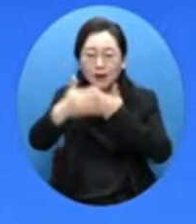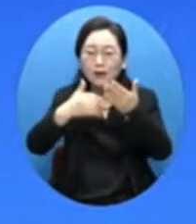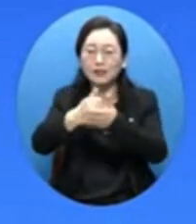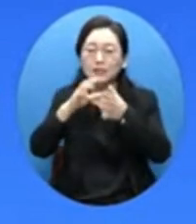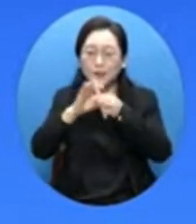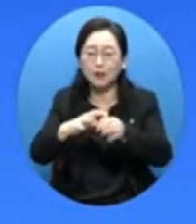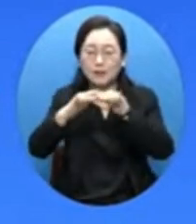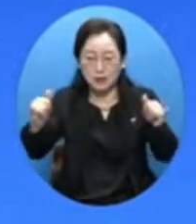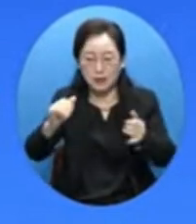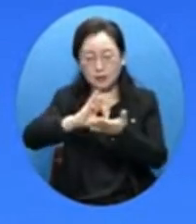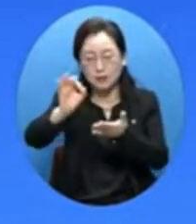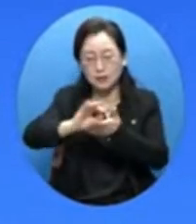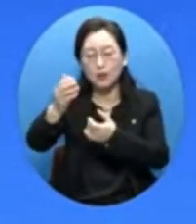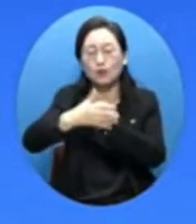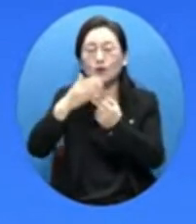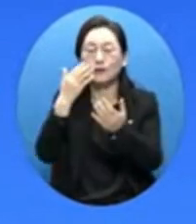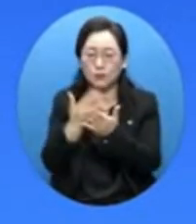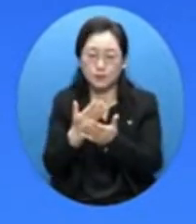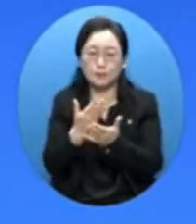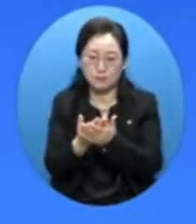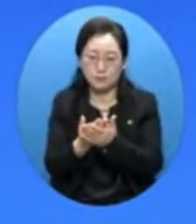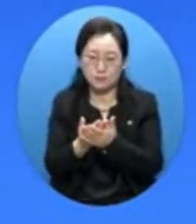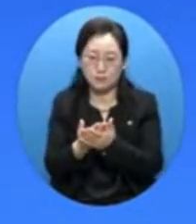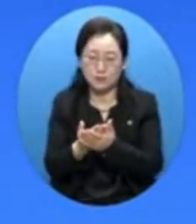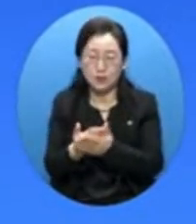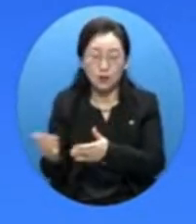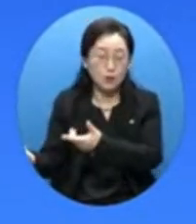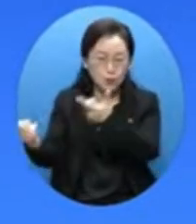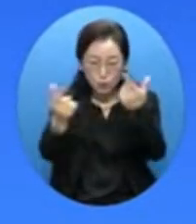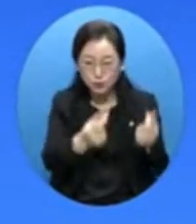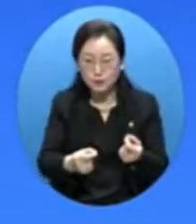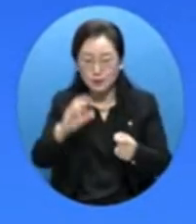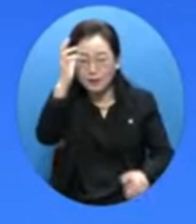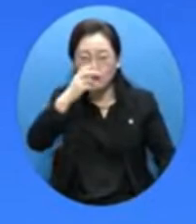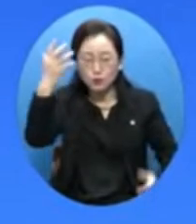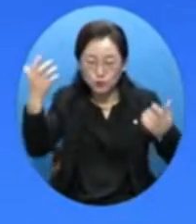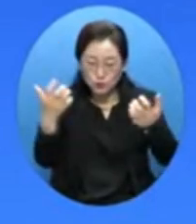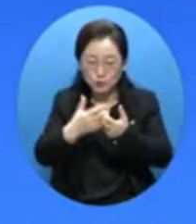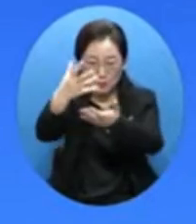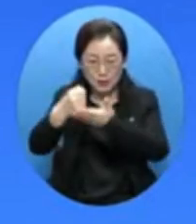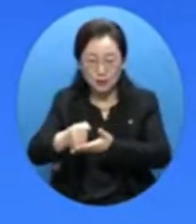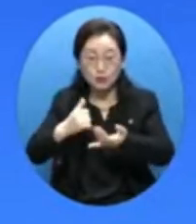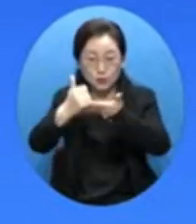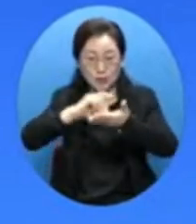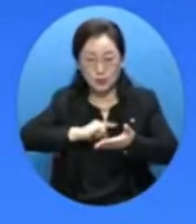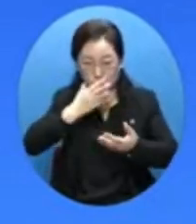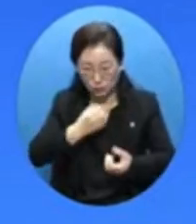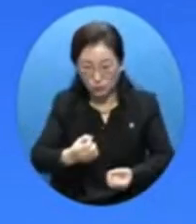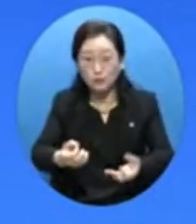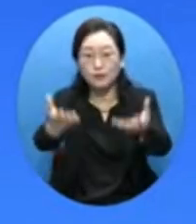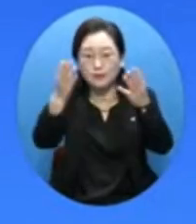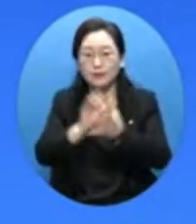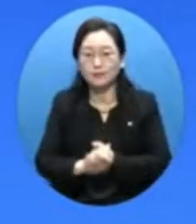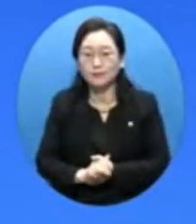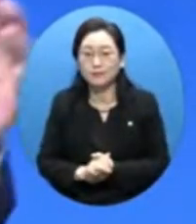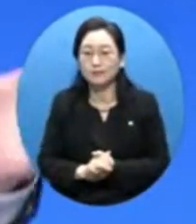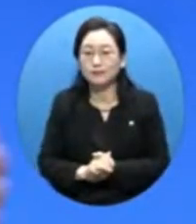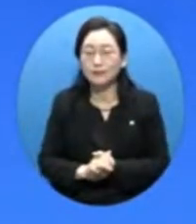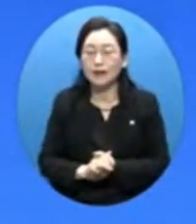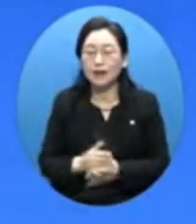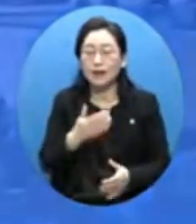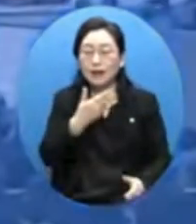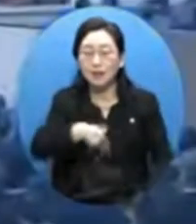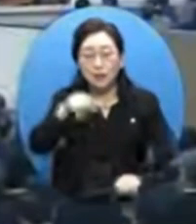쓰임받게 하여 주시옵소서. 이 시간 우리가 모두 성령으로 충만함 받게 되기를 주님의 힘으로 축원합니다.